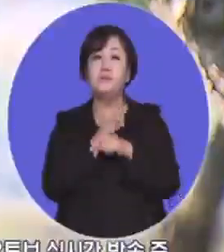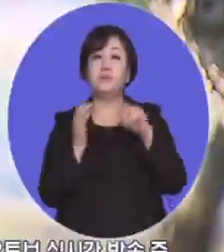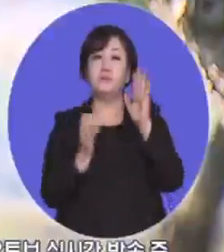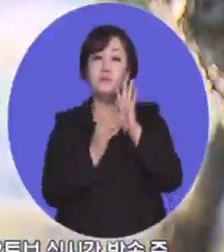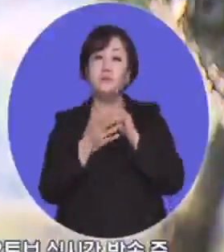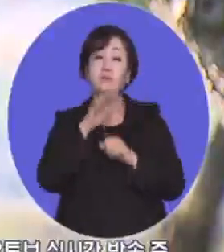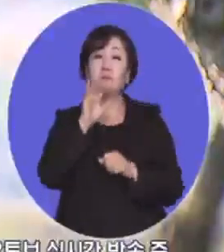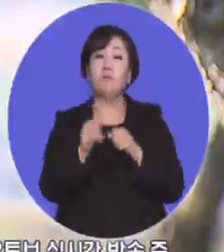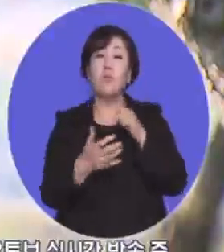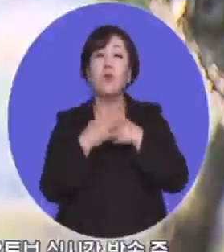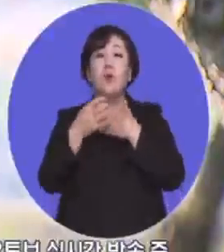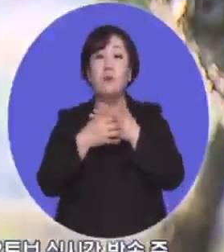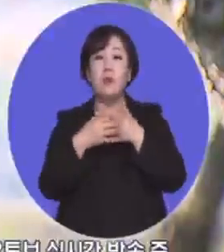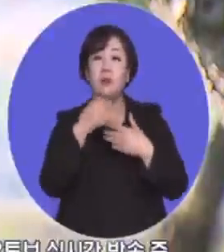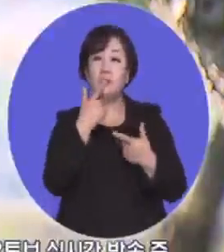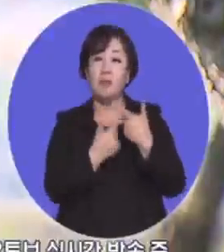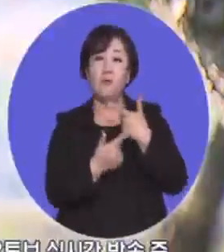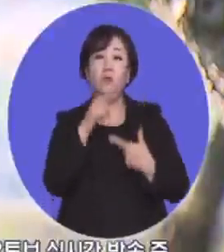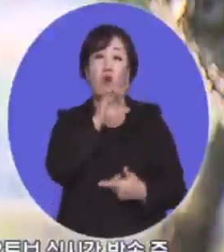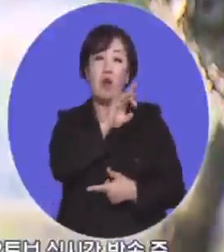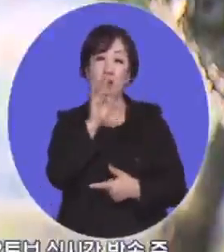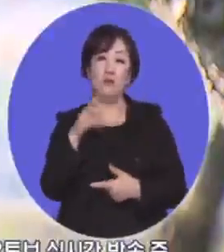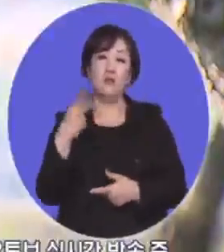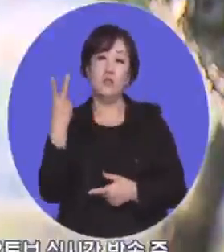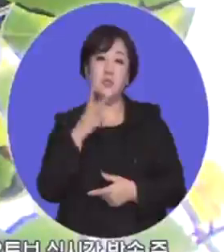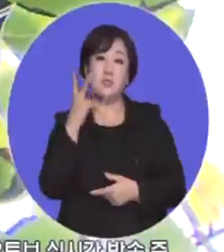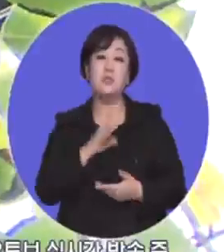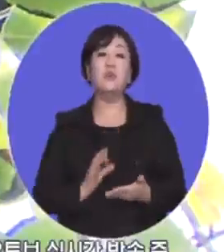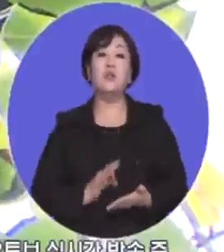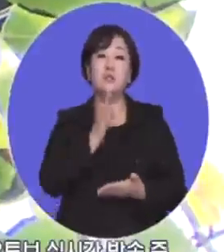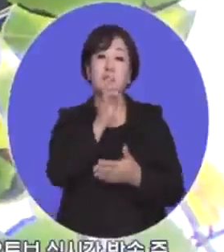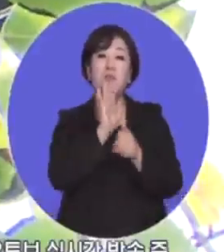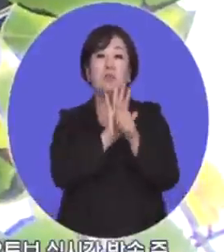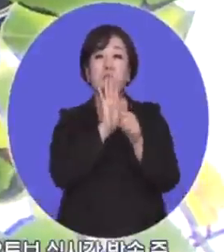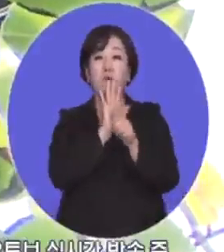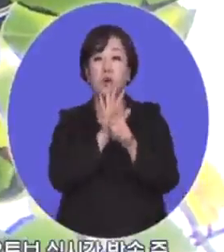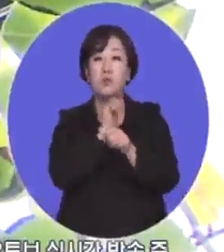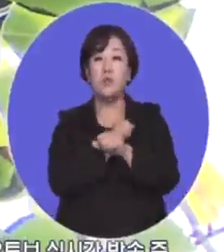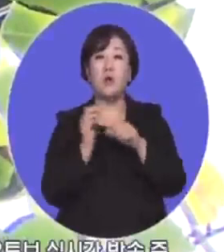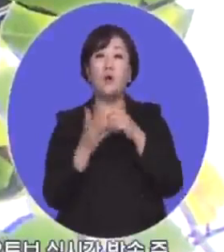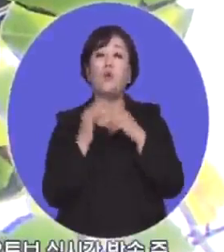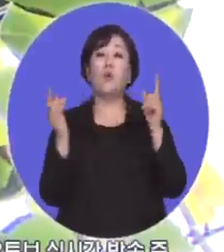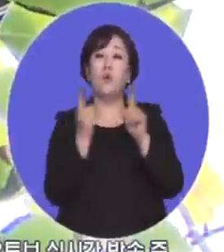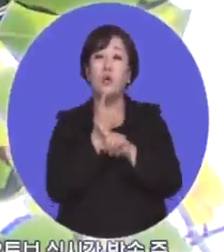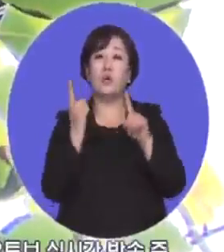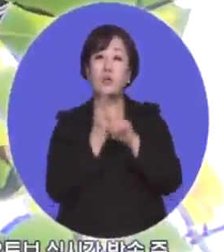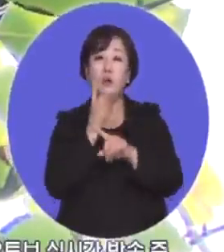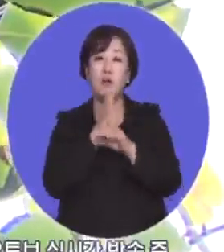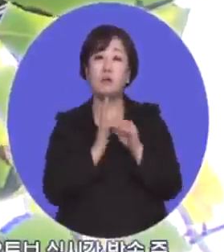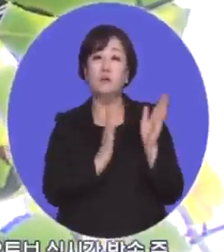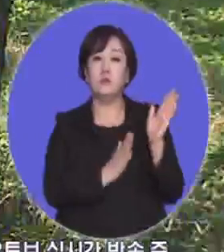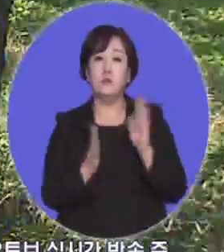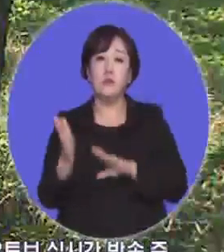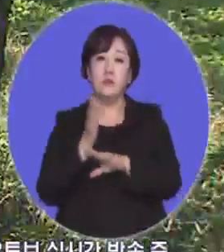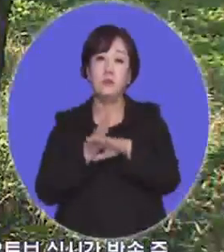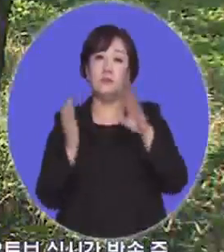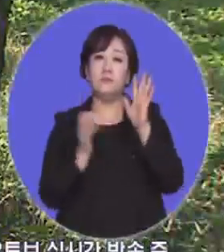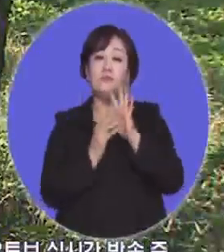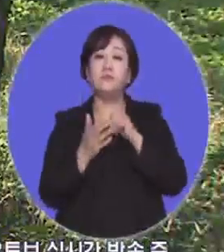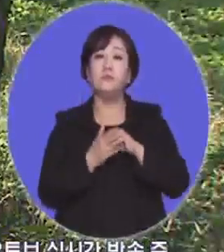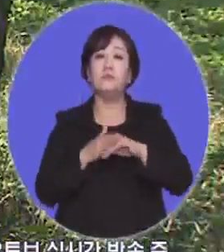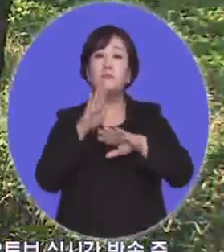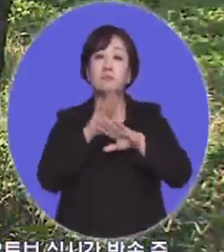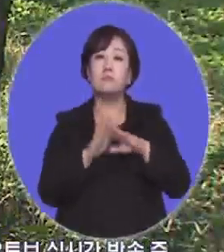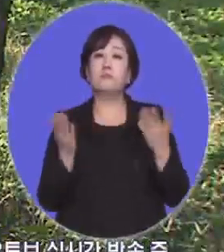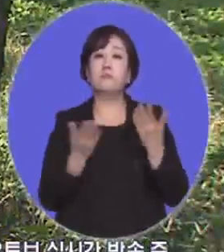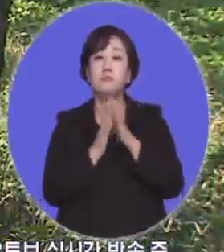원예농협은 배나무 한 그루에 2,000원씩 지원금을 지급하며 품종 개량을 적극 권장하고 있습니다. 그러나 배농사를 짓는 농민들